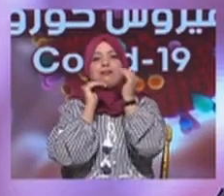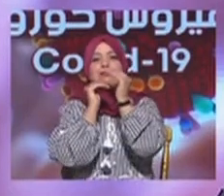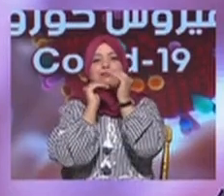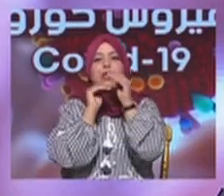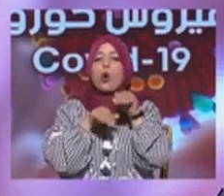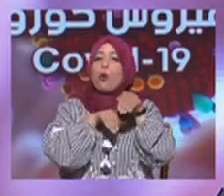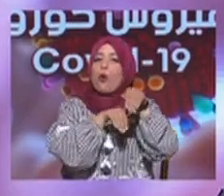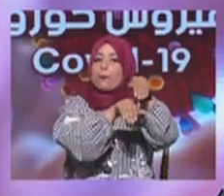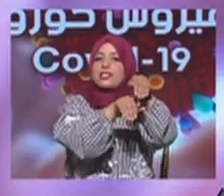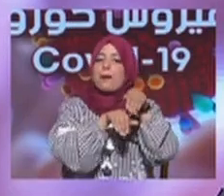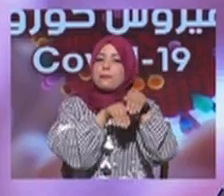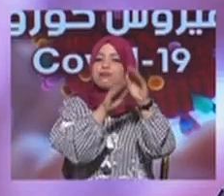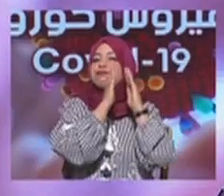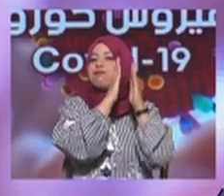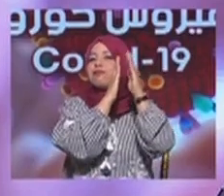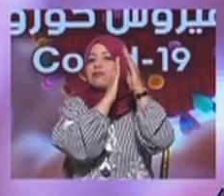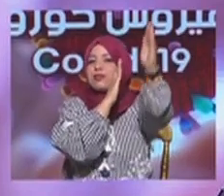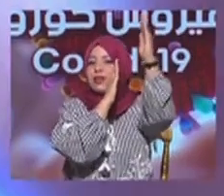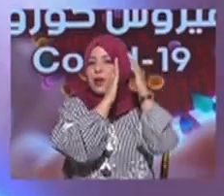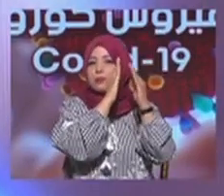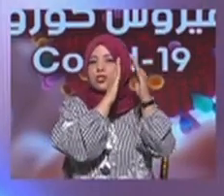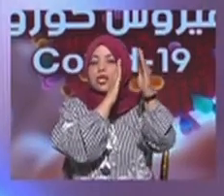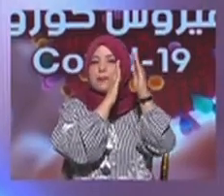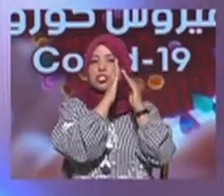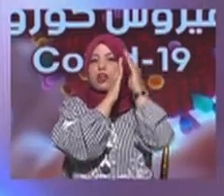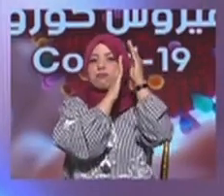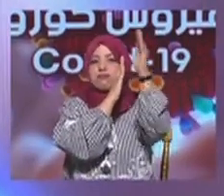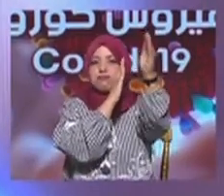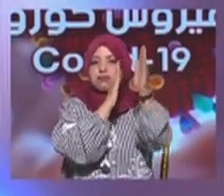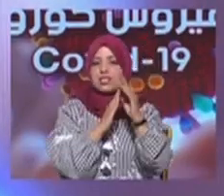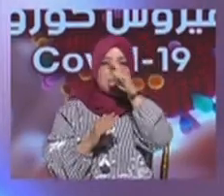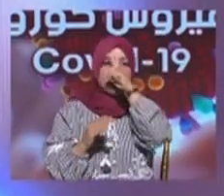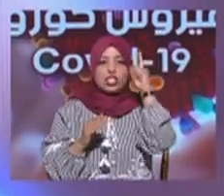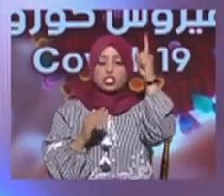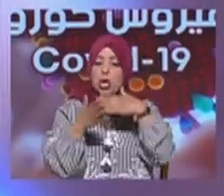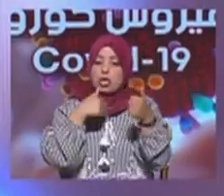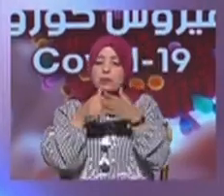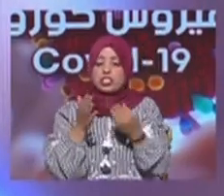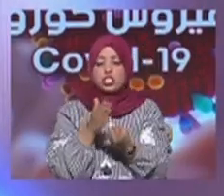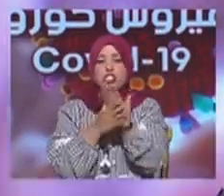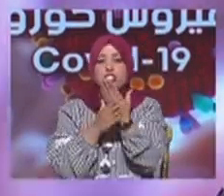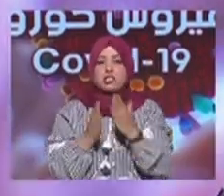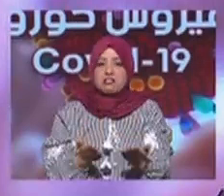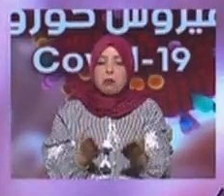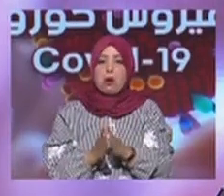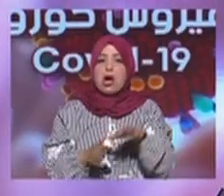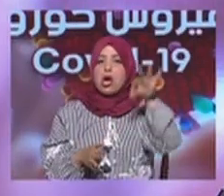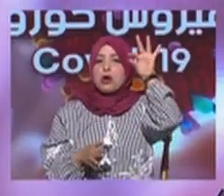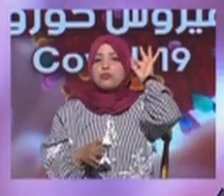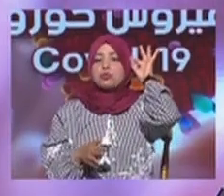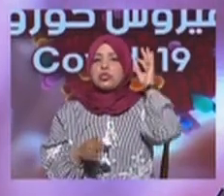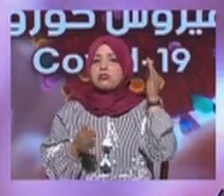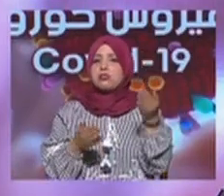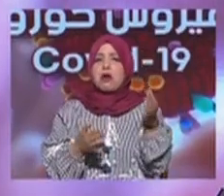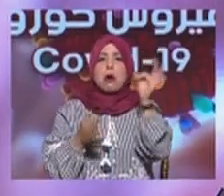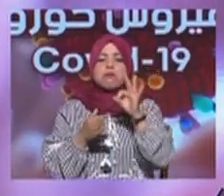اكزاكتو باللي مويان دبور مي سورتو افيك لي مويان هومان هومان بيان سور تونس راهو ما صارش فيها